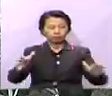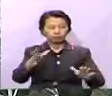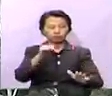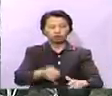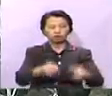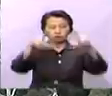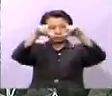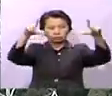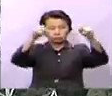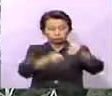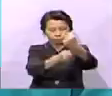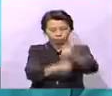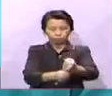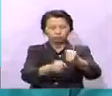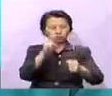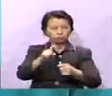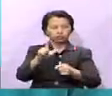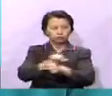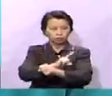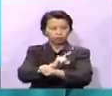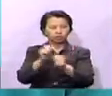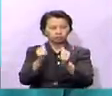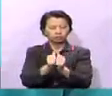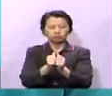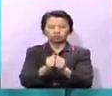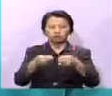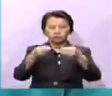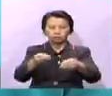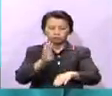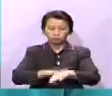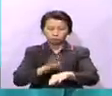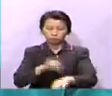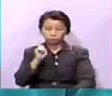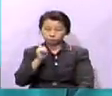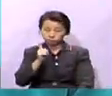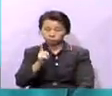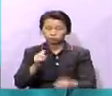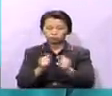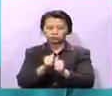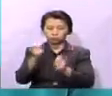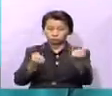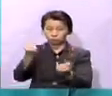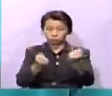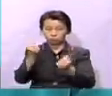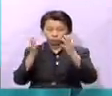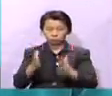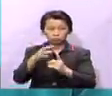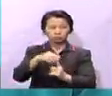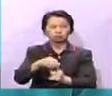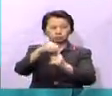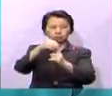harus dilengkapi dengan memberikan amaran kepada pengguna